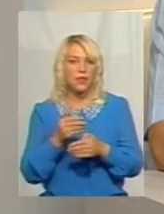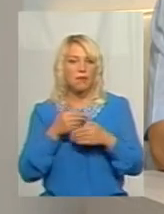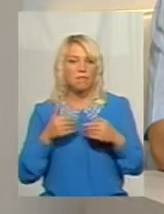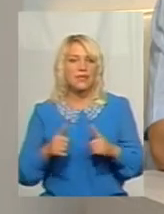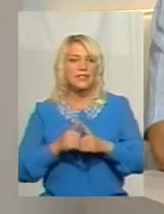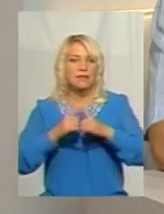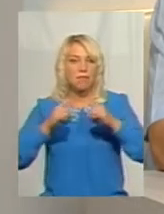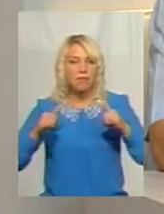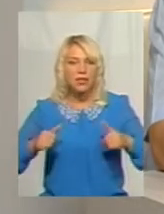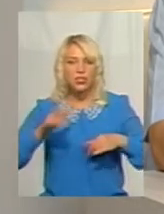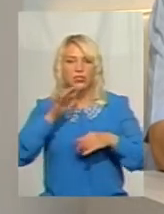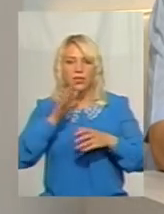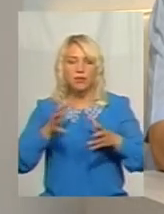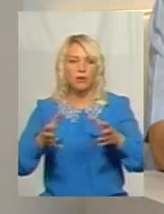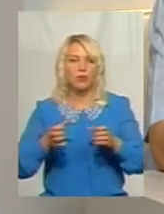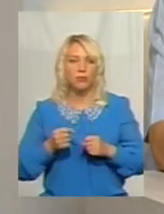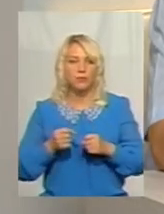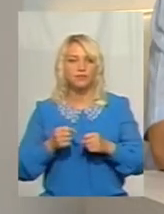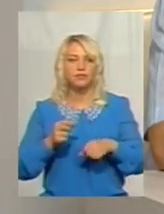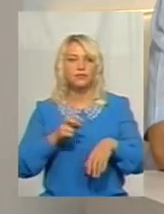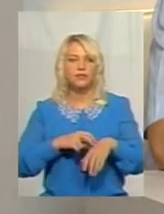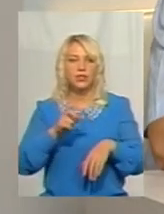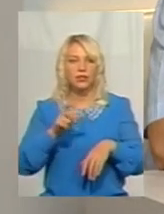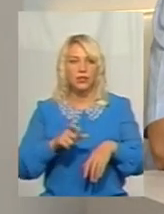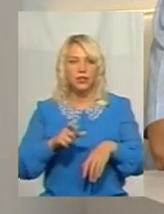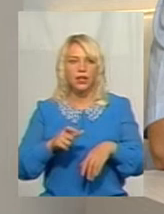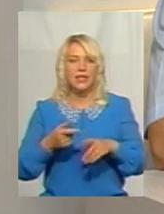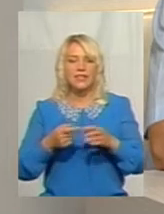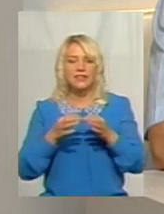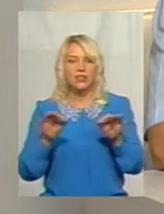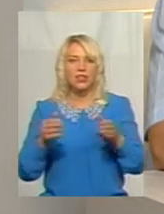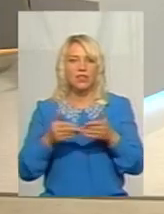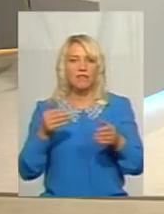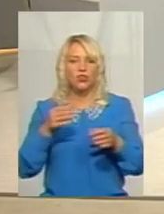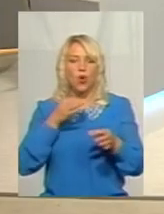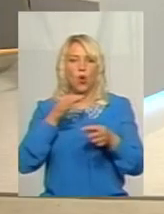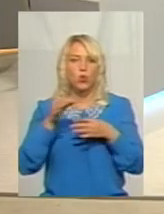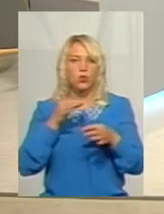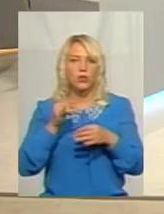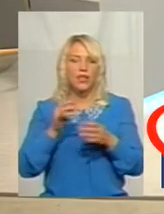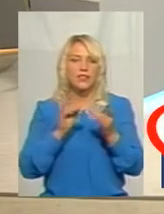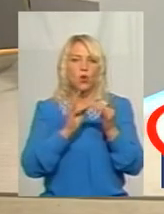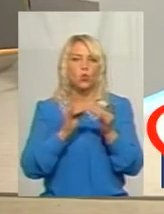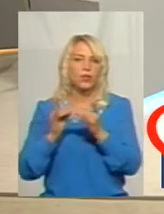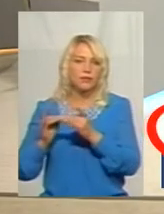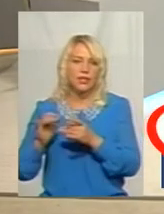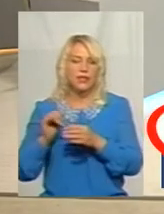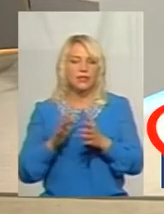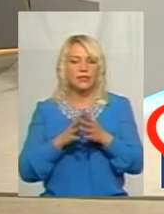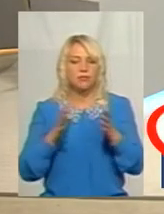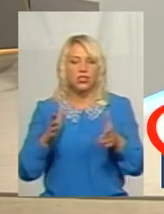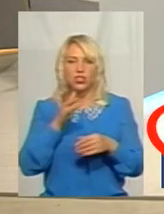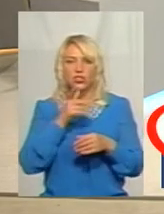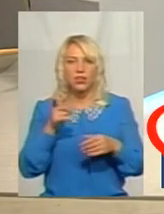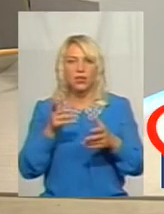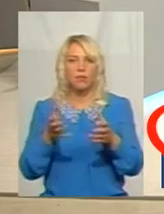збільшили час прийому лікаря, звільнили його від консультацій в стаціонарі і збільшили час прийому в поліклініці. Відповідно, теж